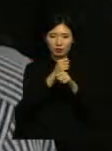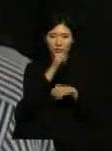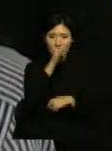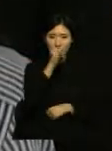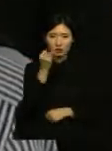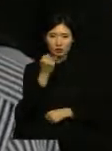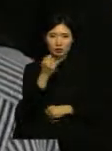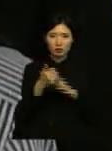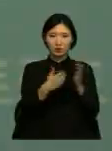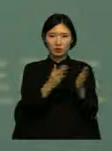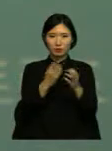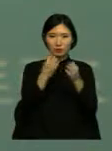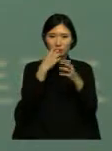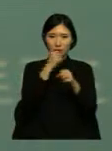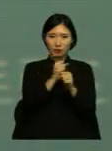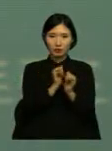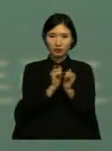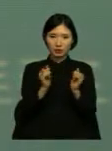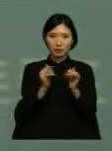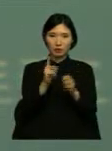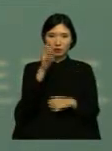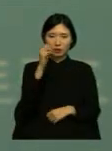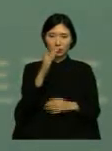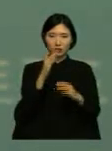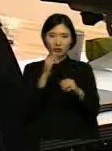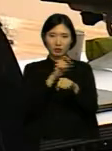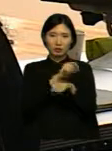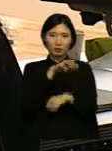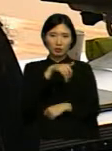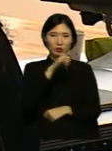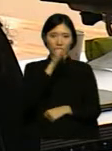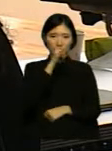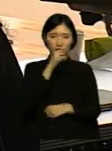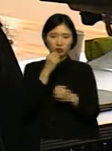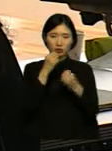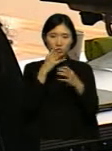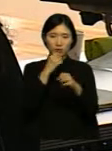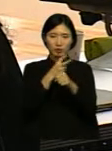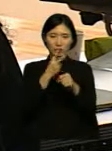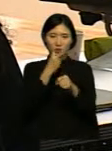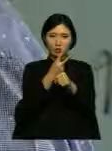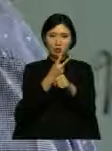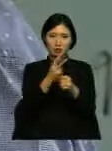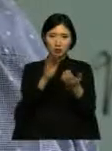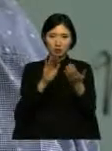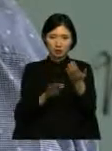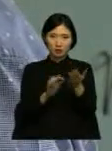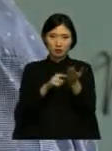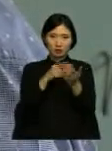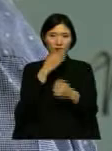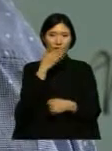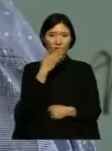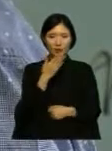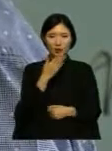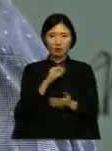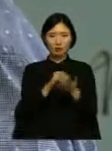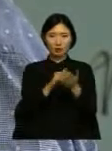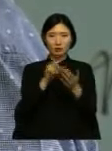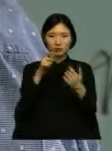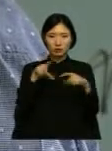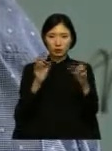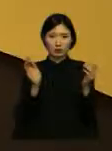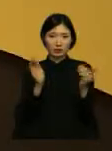여성 예비창업자 또는 고양시 의 사무소를 둔 창업 인연인 의 기업이 신청 가능합니다 접수는